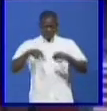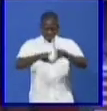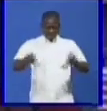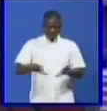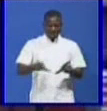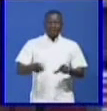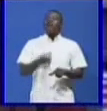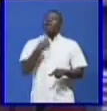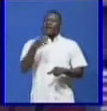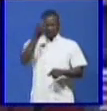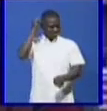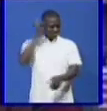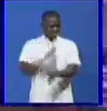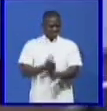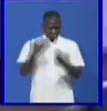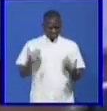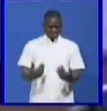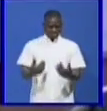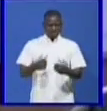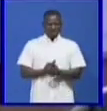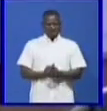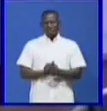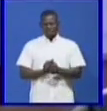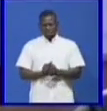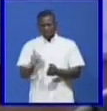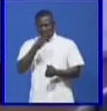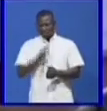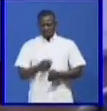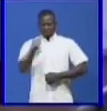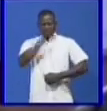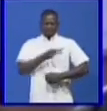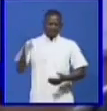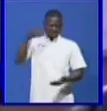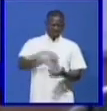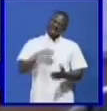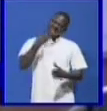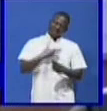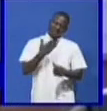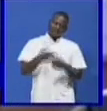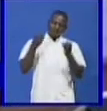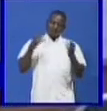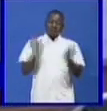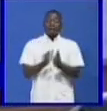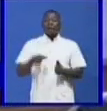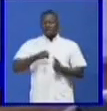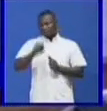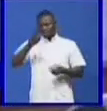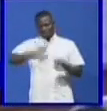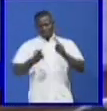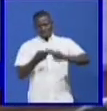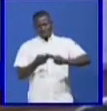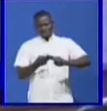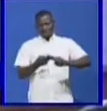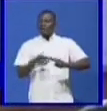est aguerrie actuellement. Et ce qui est beaucoup plus avantageux encore, elle partage beaucoup plus avec ses camarades. Elle cherche